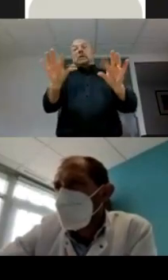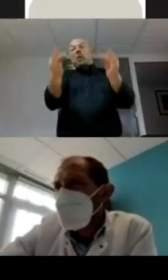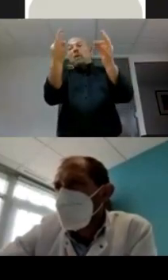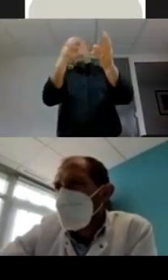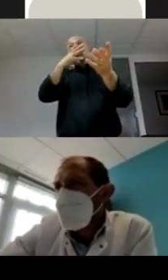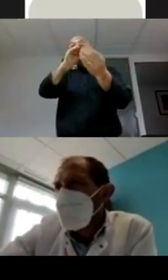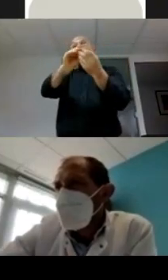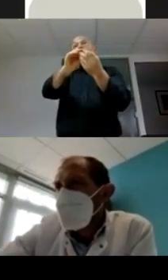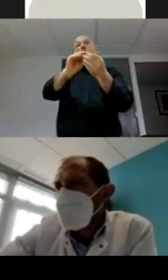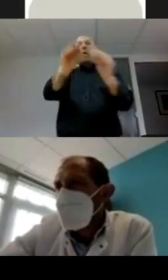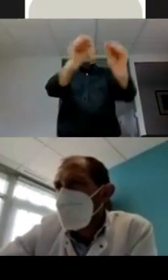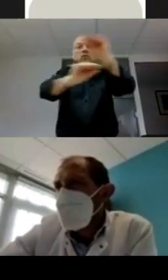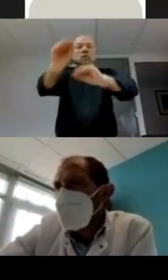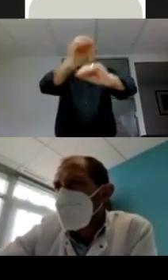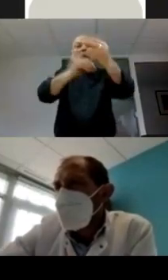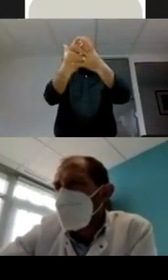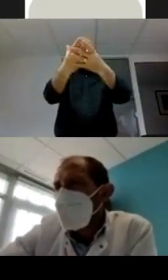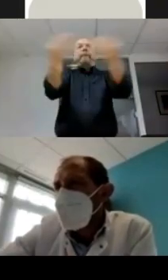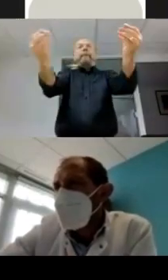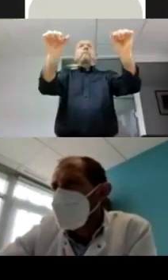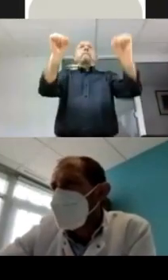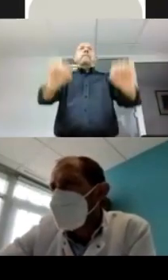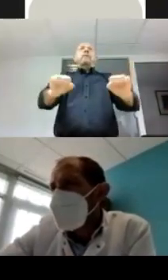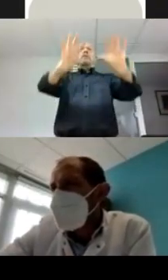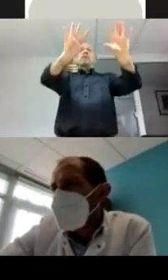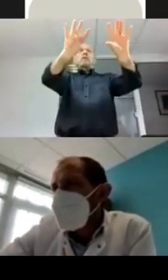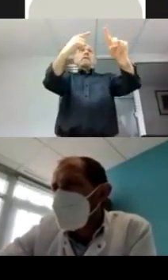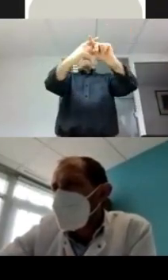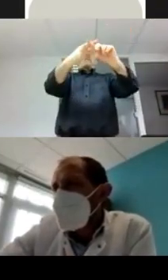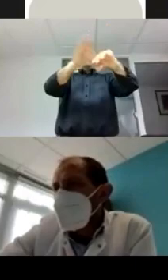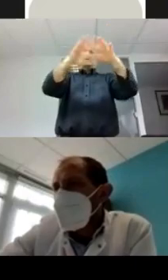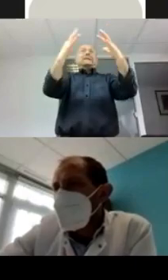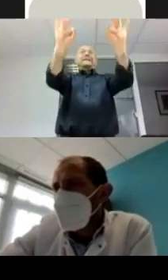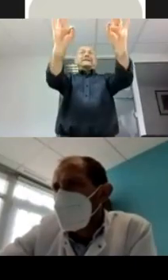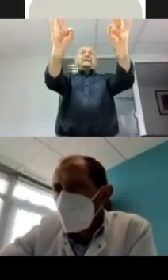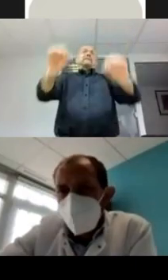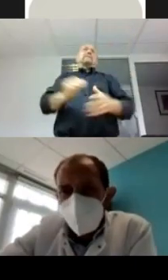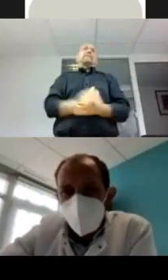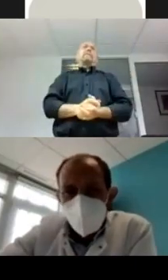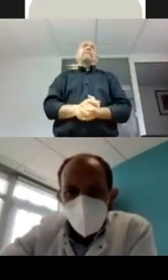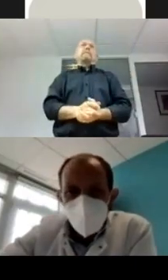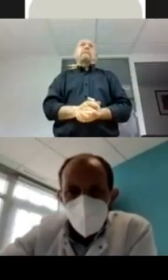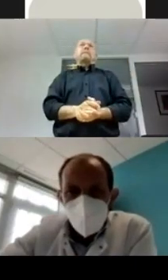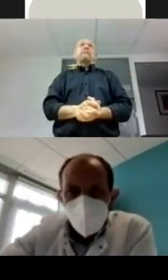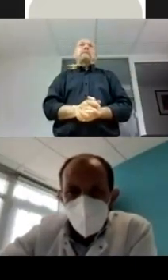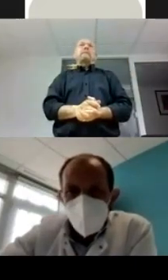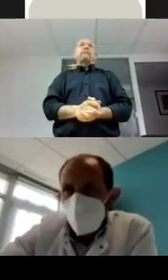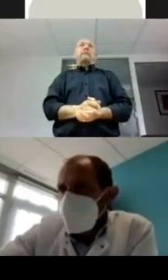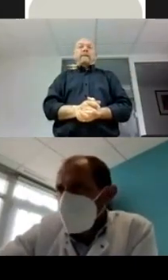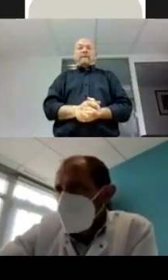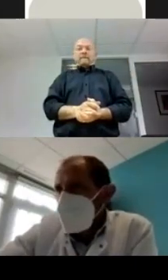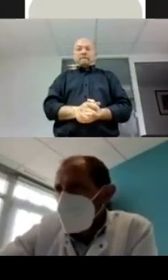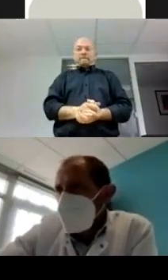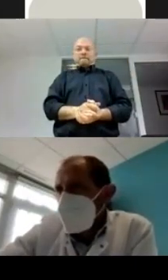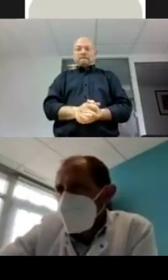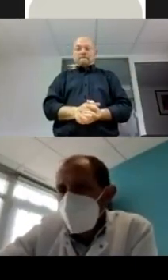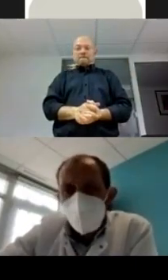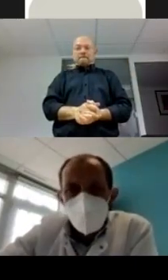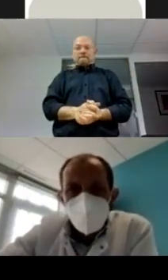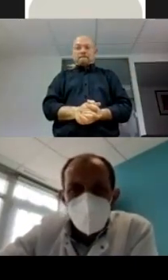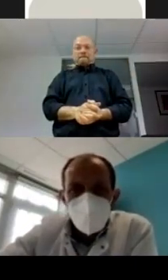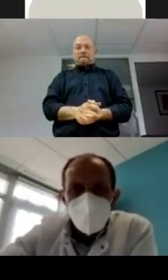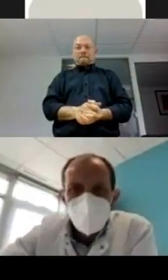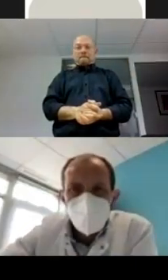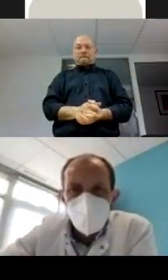ce qui a été important, c'est que si on le détecte tôt, ce cancer peut guérir 9 fois sur 10.